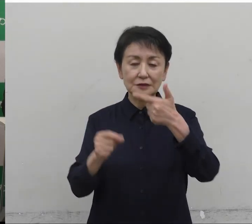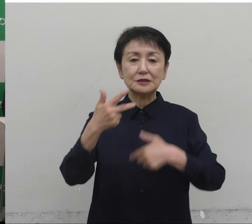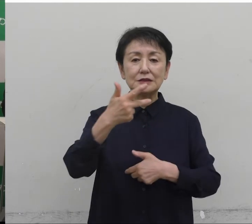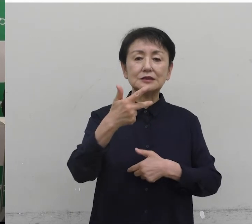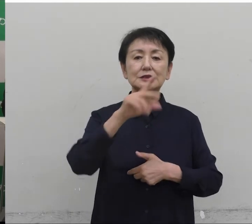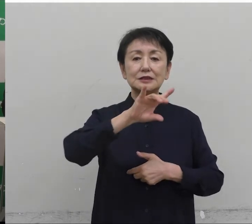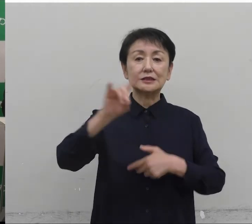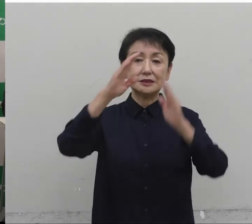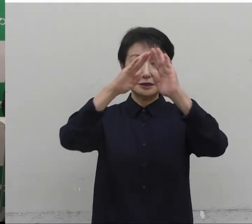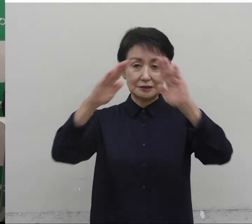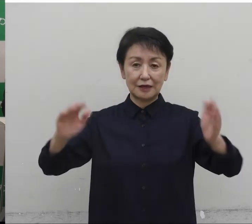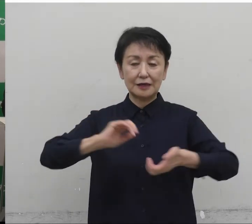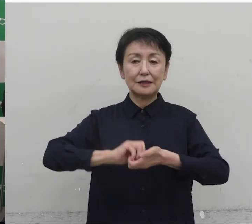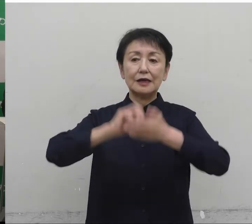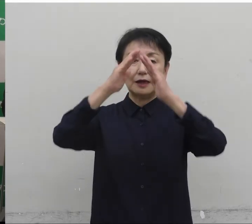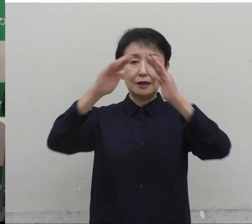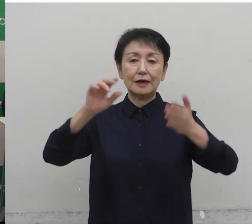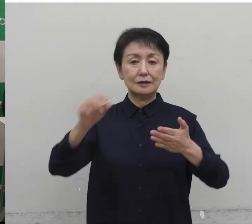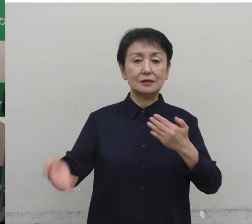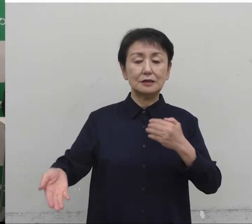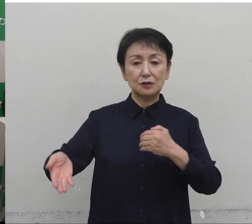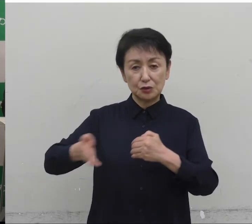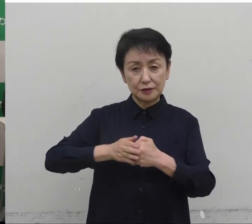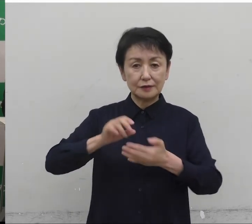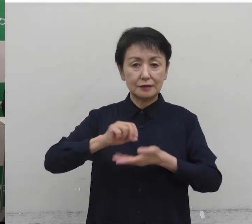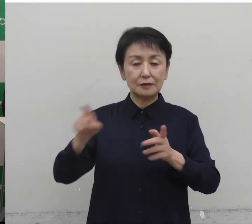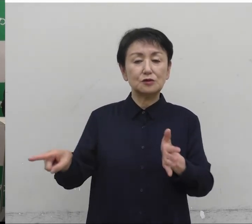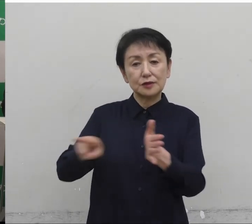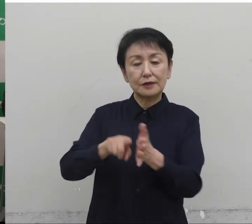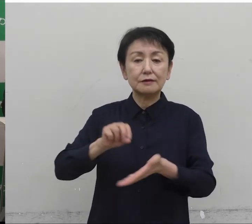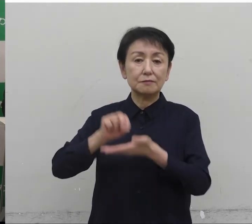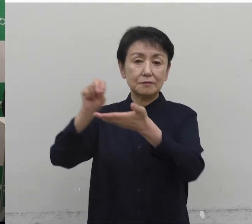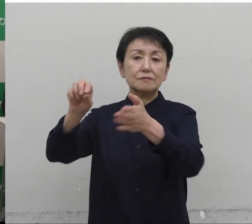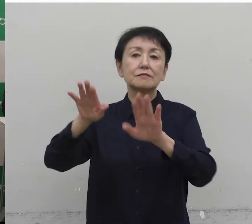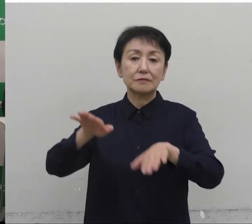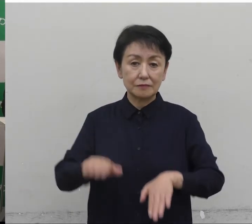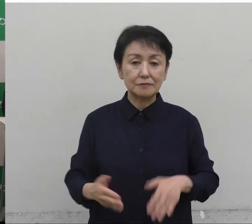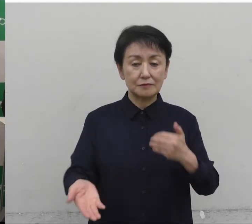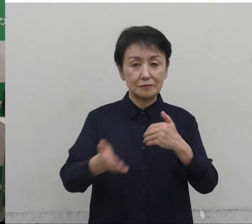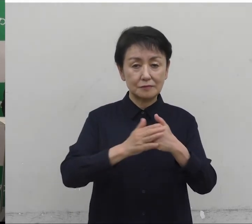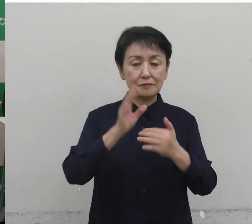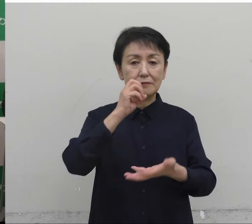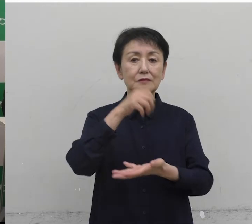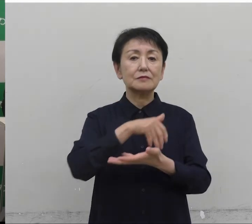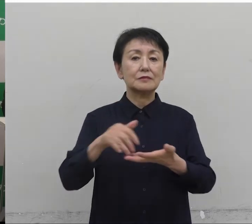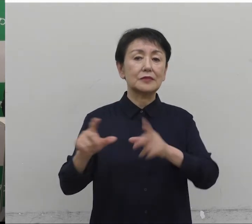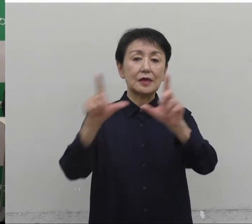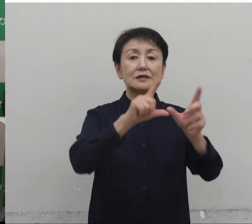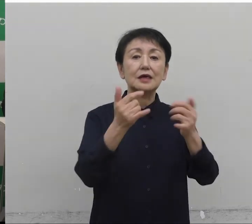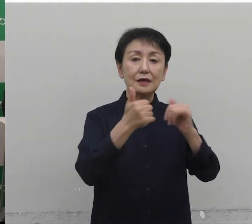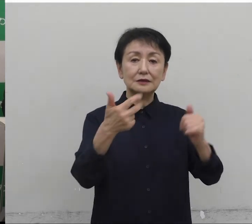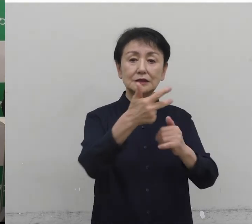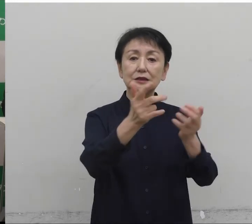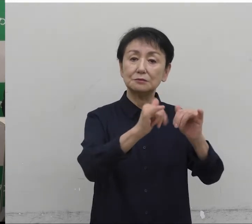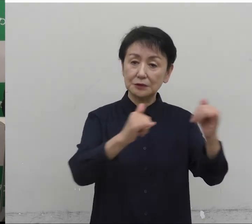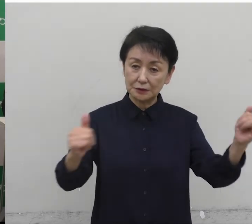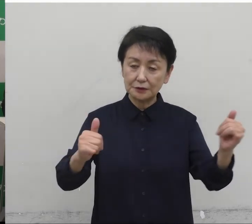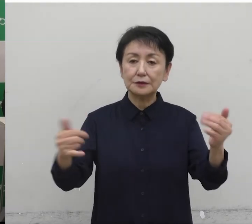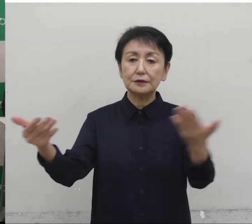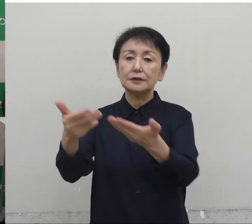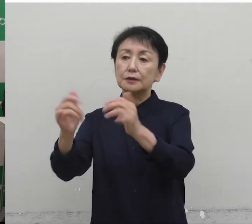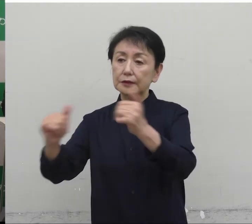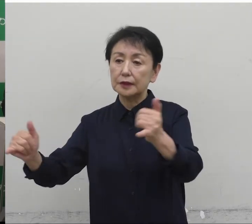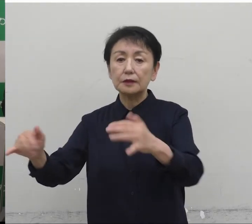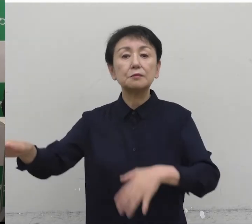追加で提出いたします。今回の補正予算では、生活者としての市民の皆様のと事業者の皆様